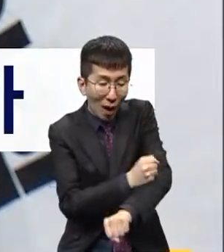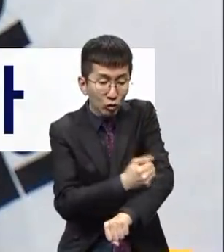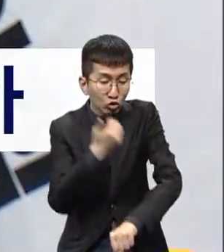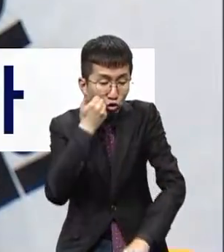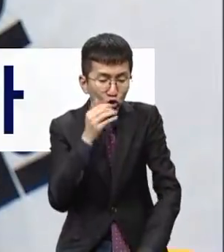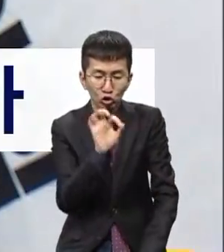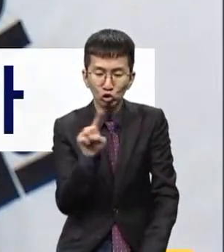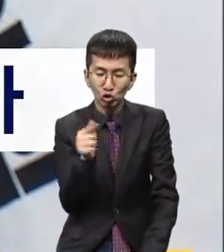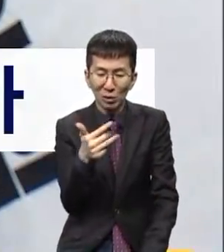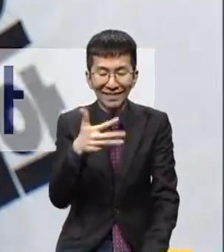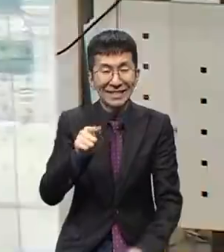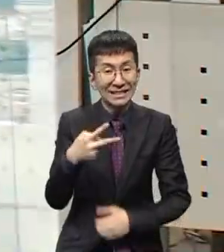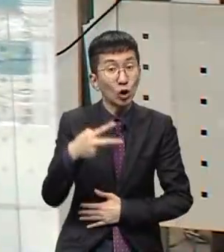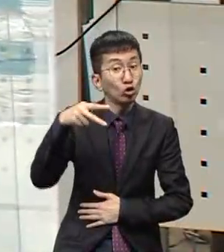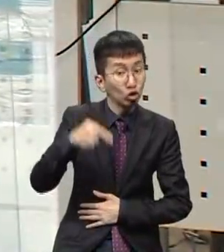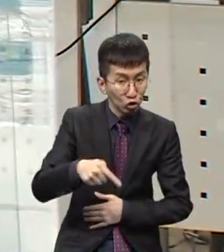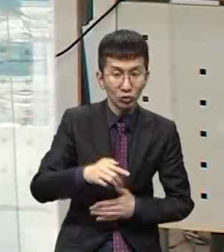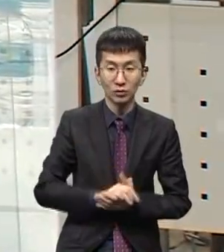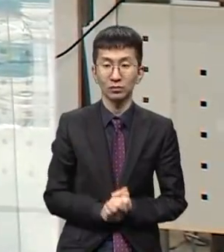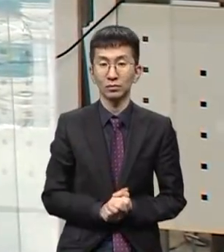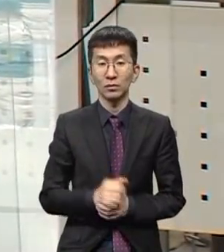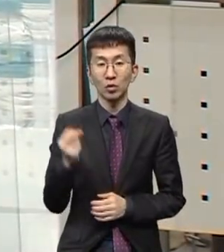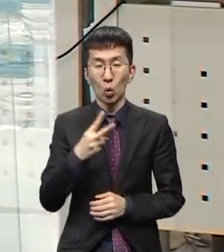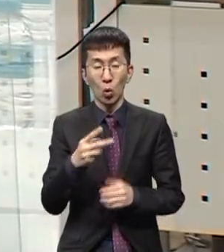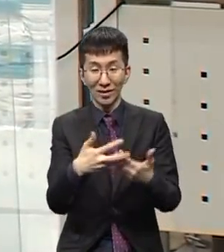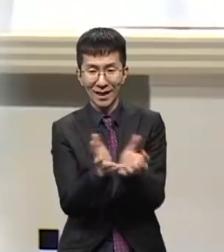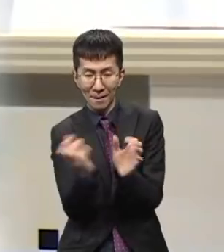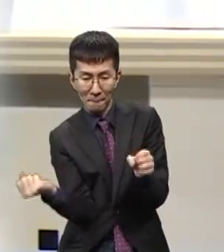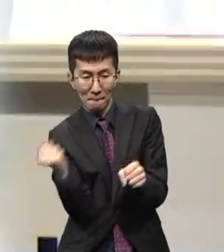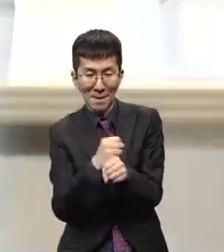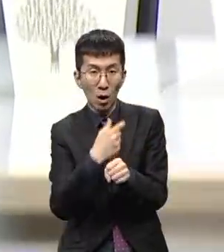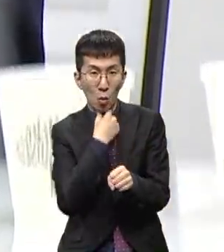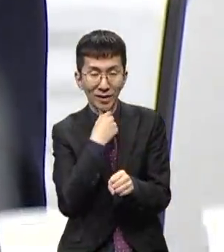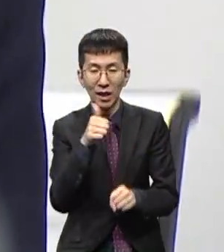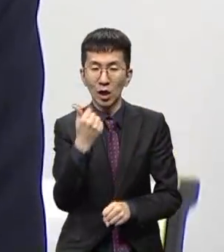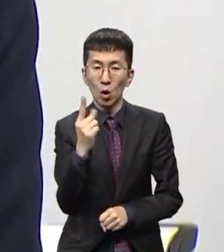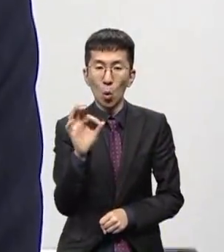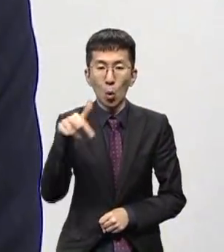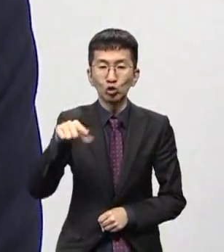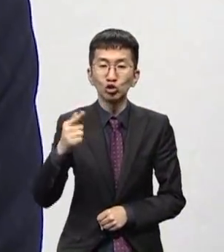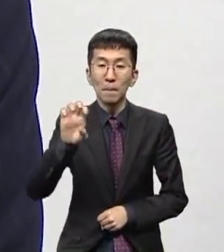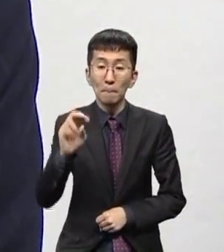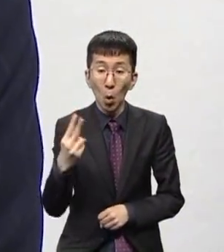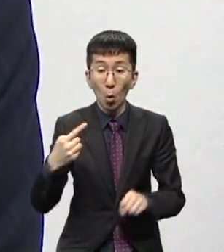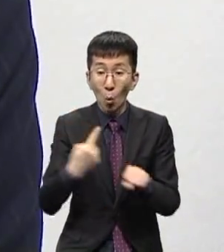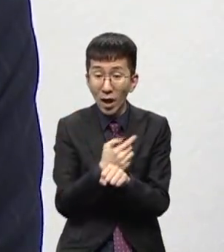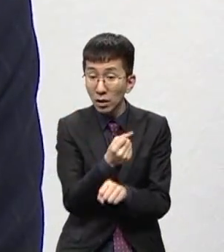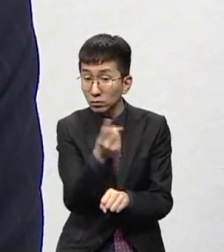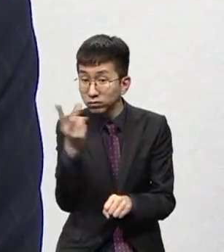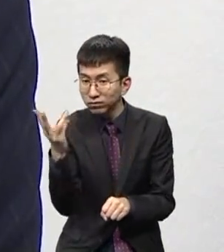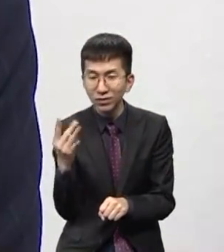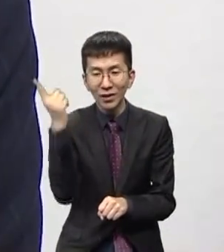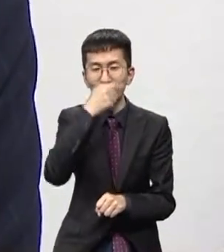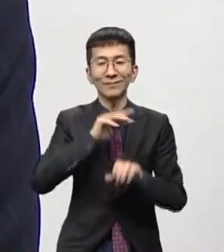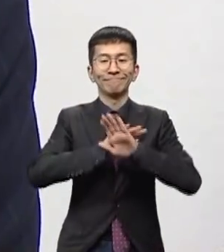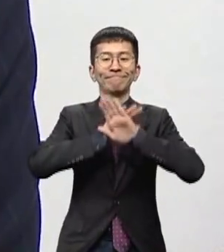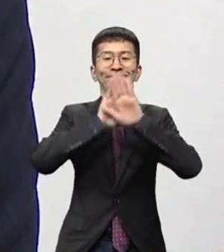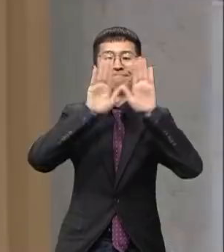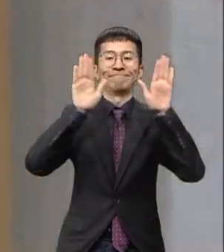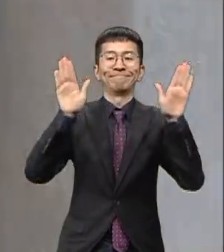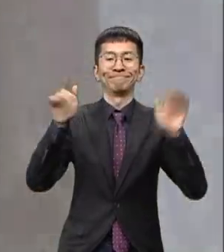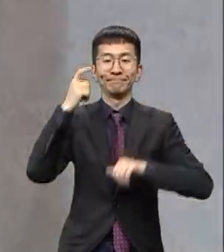안철수 국민의당 대표, 복당을 모색하는 보수 본색 홍준표 의원까지 표정이 한결